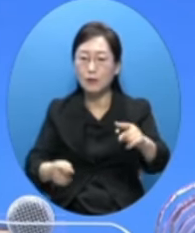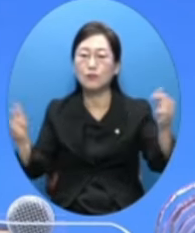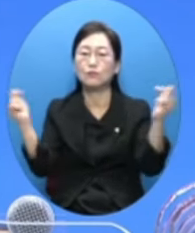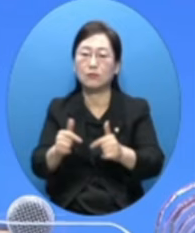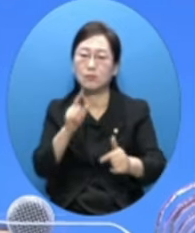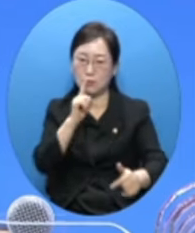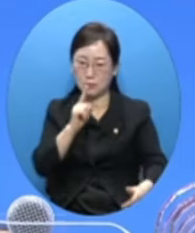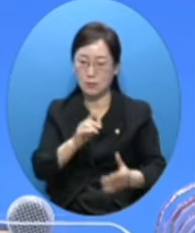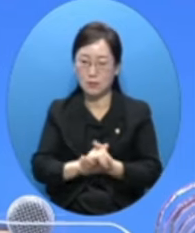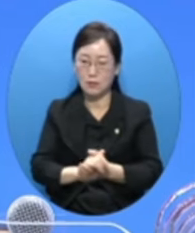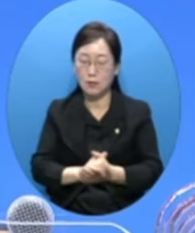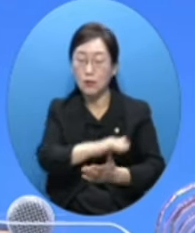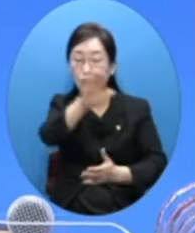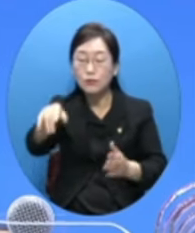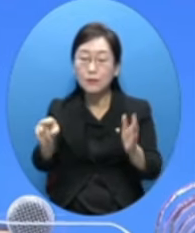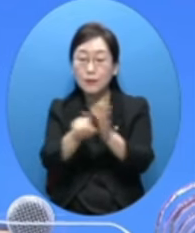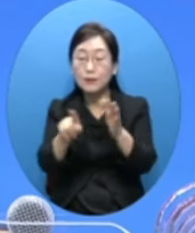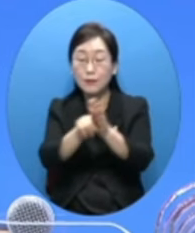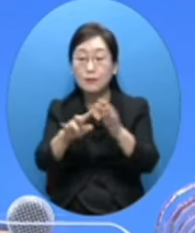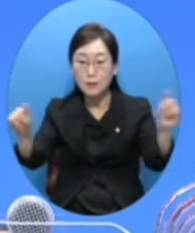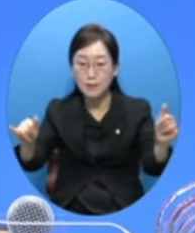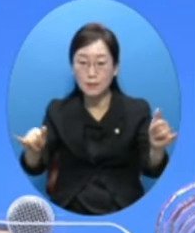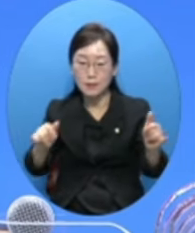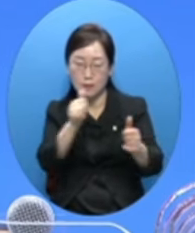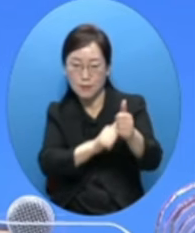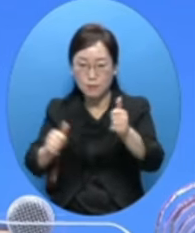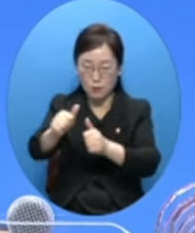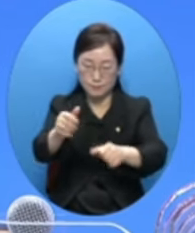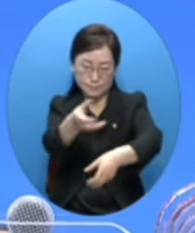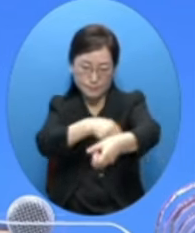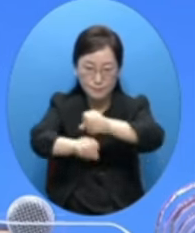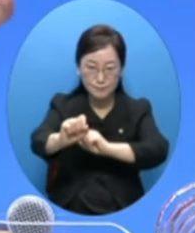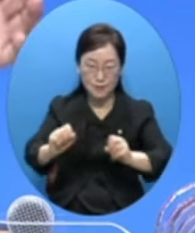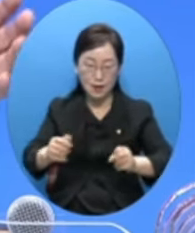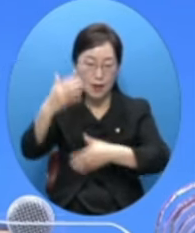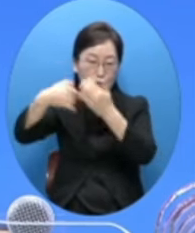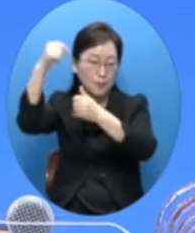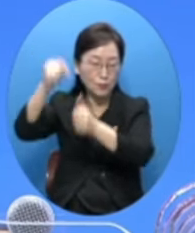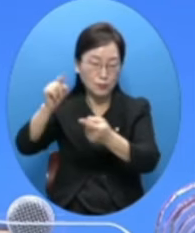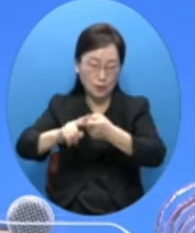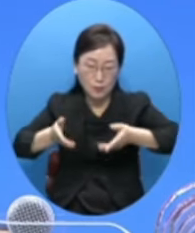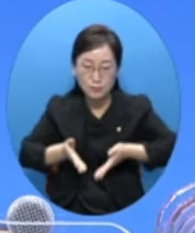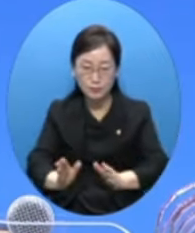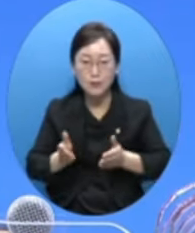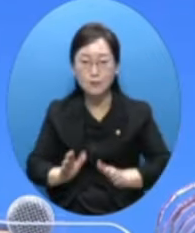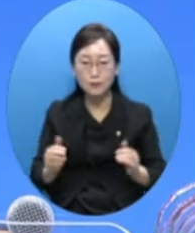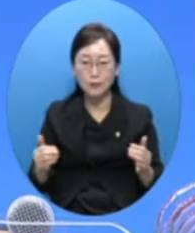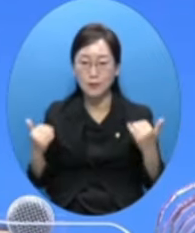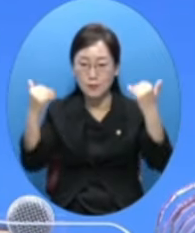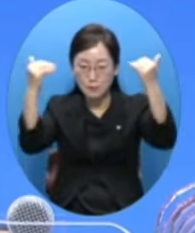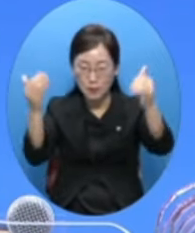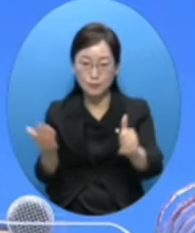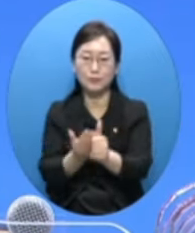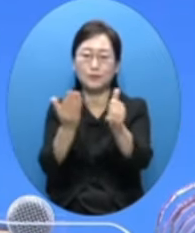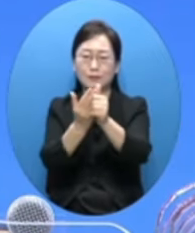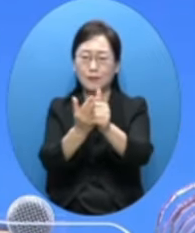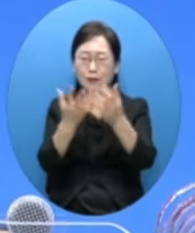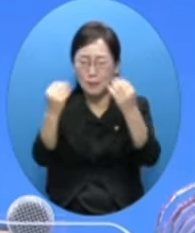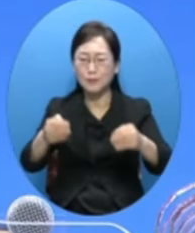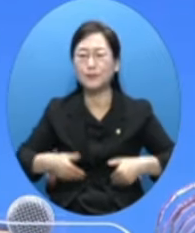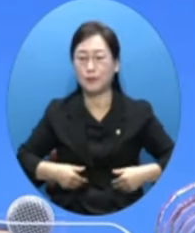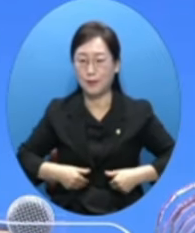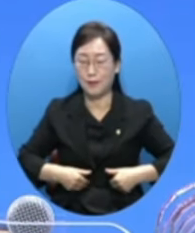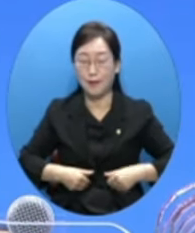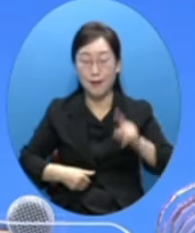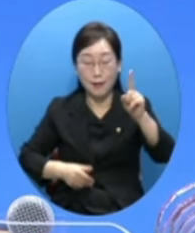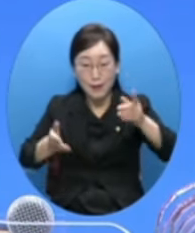우리가 믿는 사람들이 앞장서서 하나님의 명령을 따라서 생육하고 번성해야 되는 것입니다. 자녀를 많이 낳아야 됩니다. 하나를